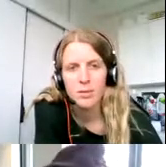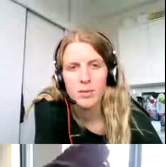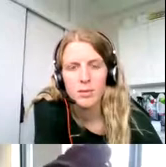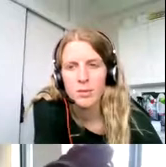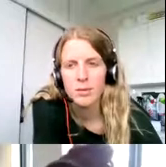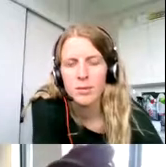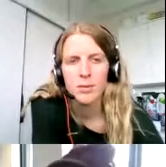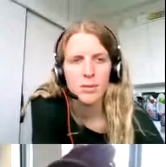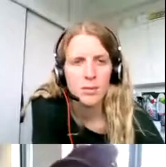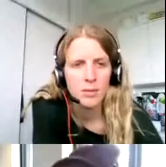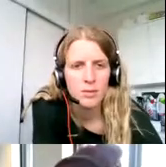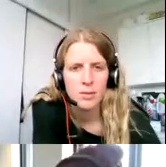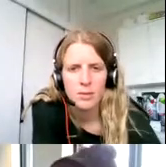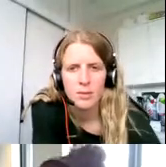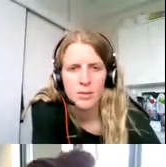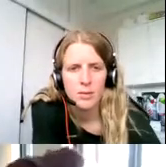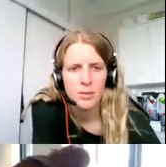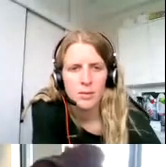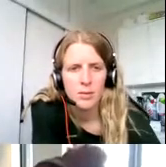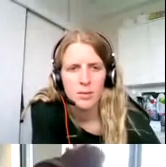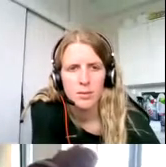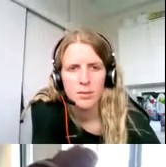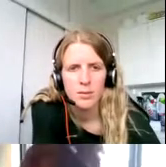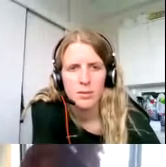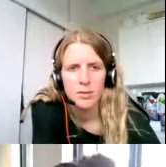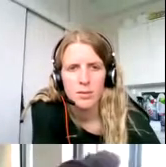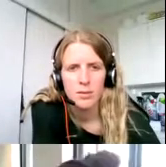Is dat een duidelijk antwoord, Kevin, op je vraag?